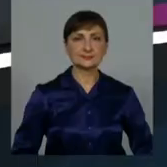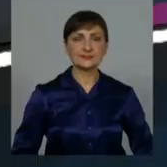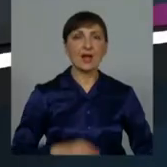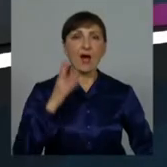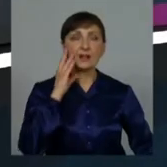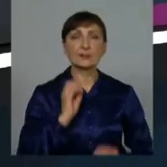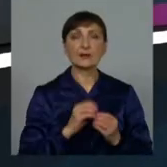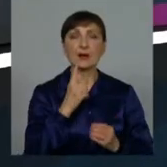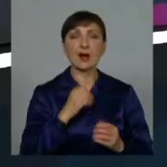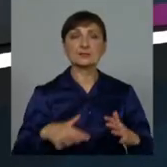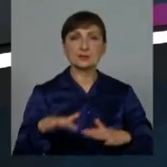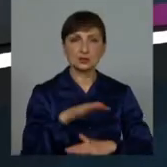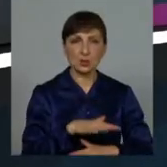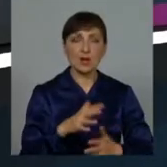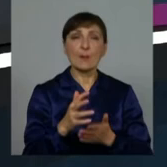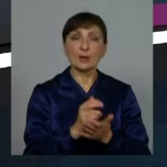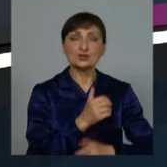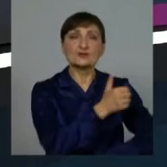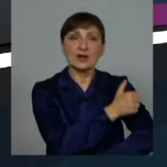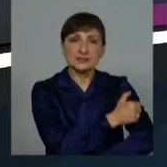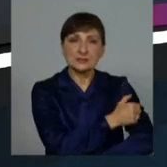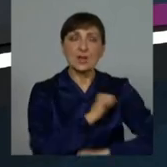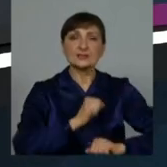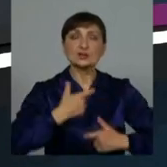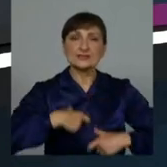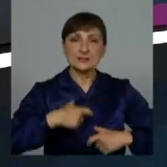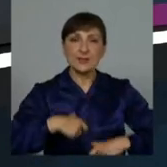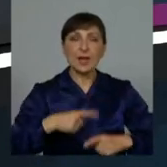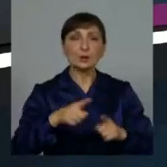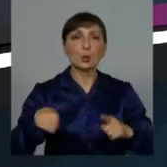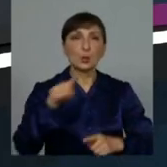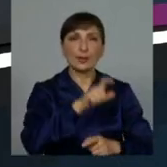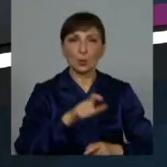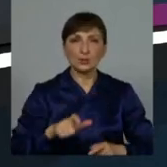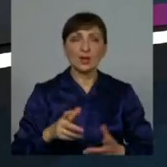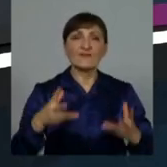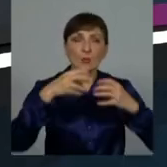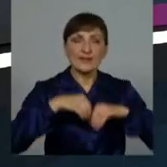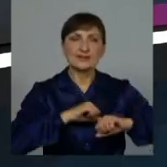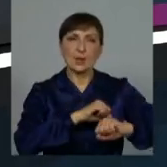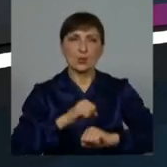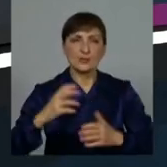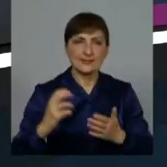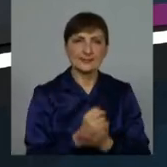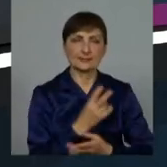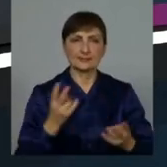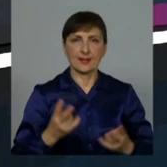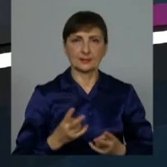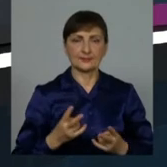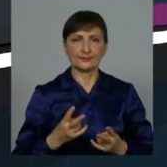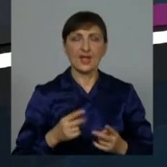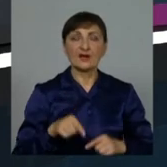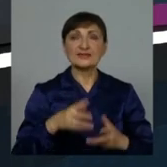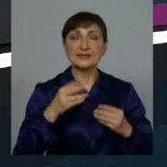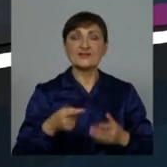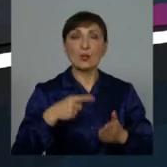Алматы все еще в красной зоне. Получите вакцину, защитите себя и других. Добьемся коллективного иммунитета вместе. В эти